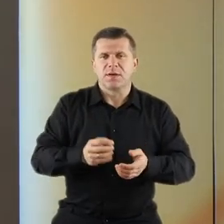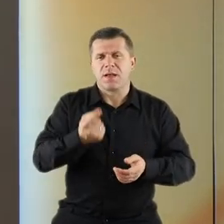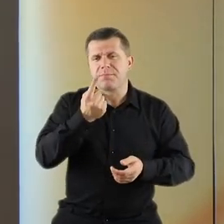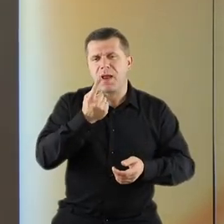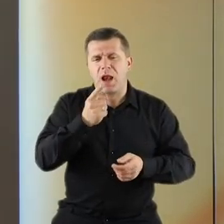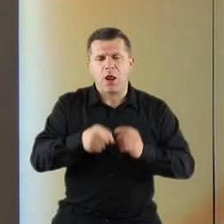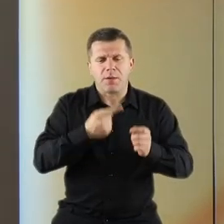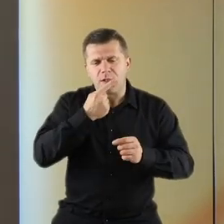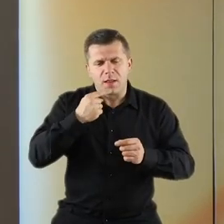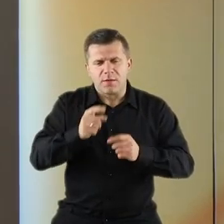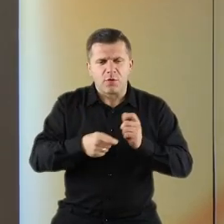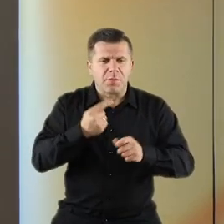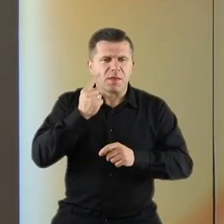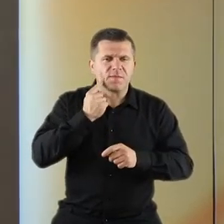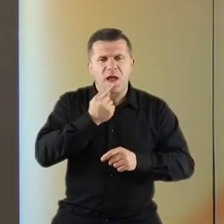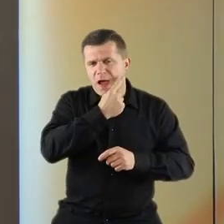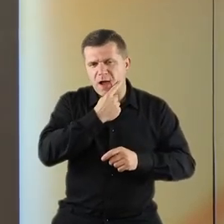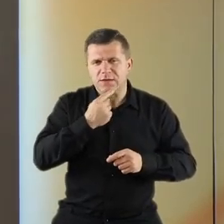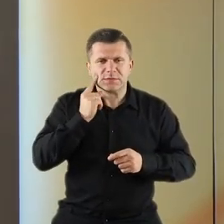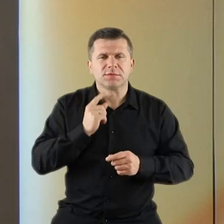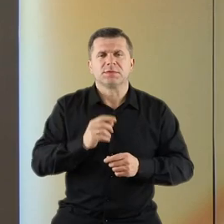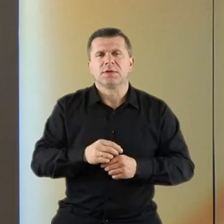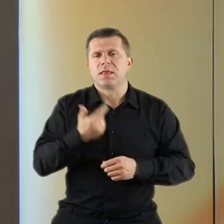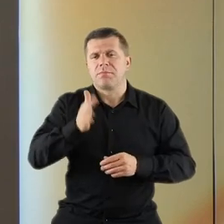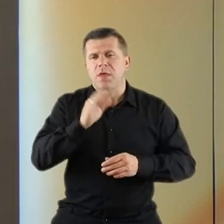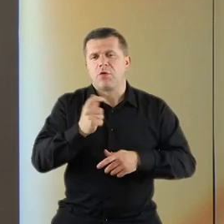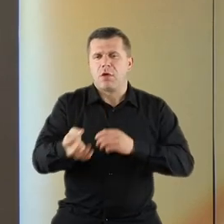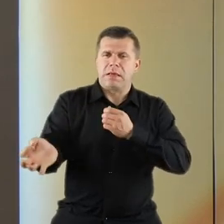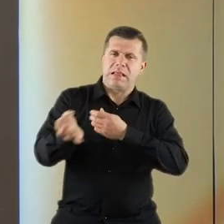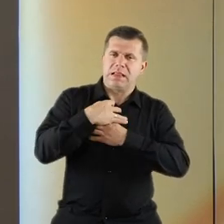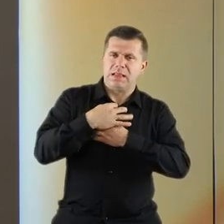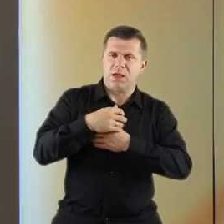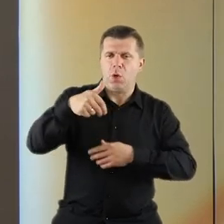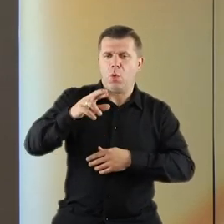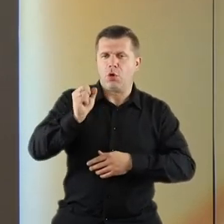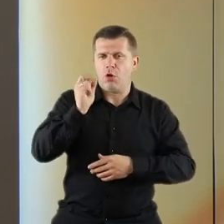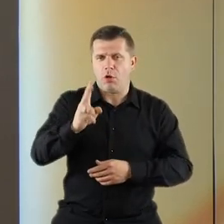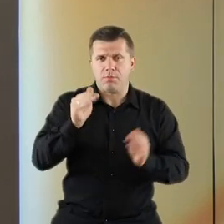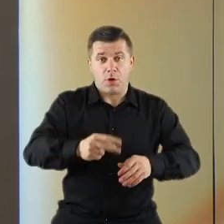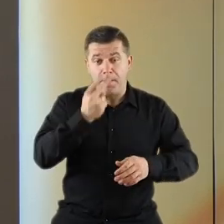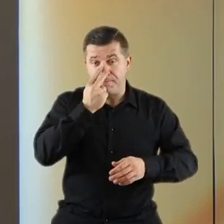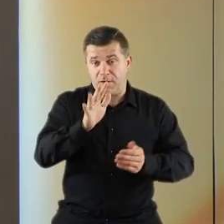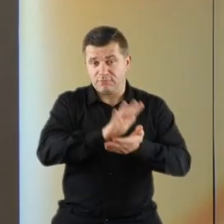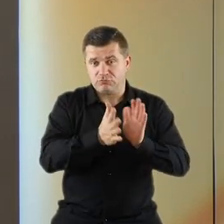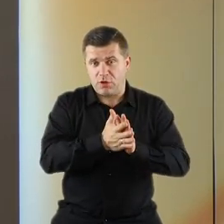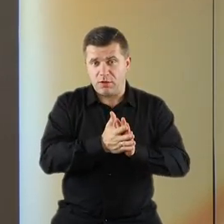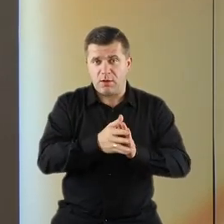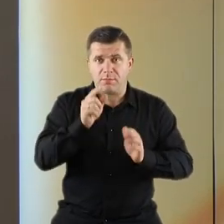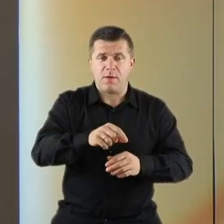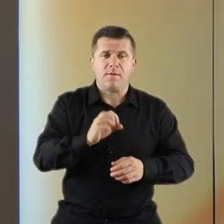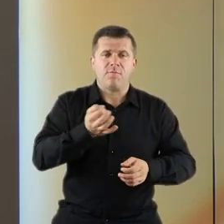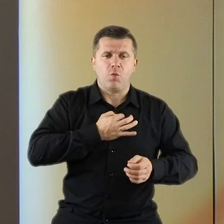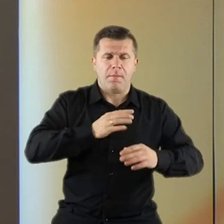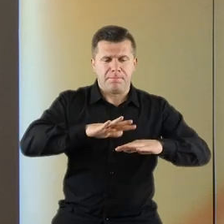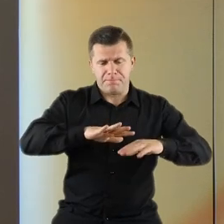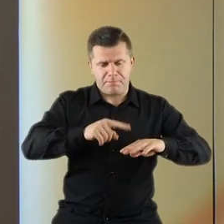twarzy by nikt nie rzucił na człowieka uroków możemy patrzeć na siebie na paznokcie lub na własne